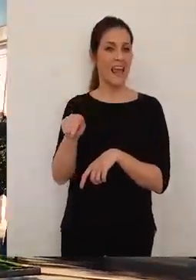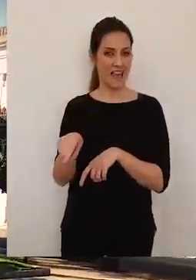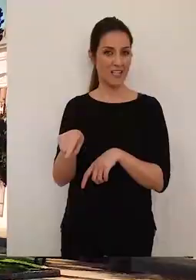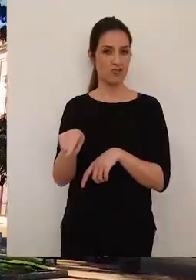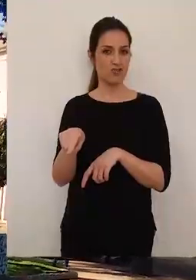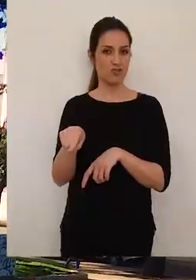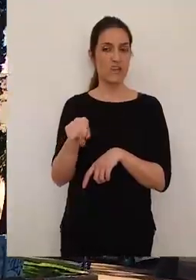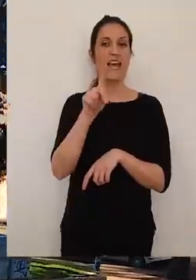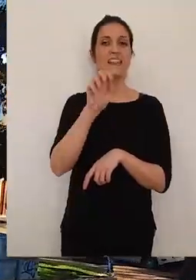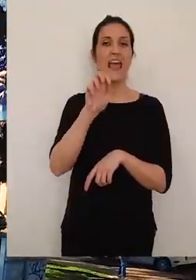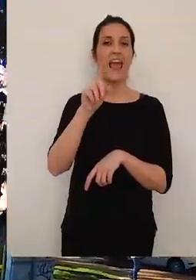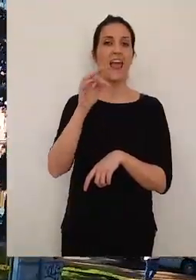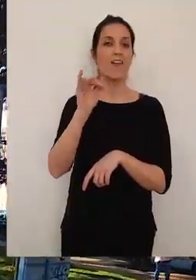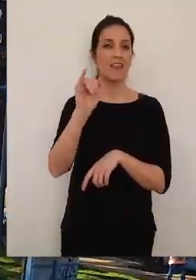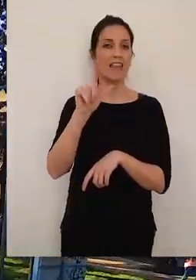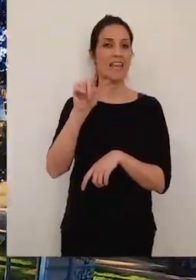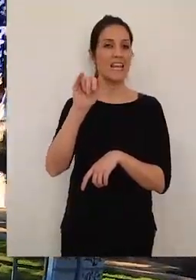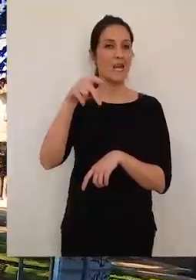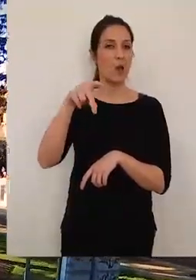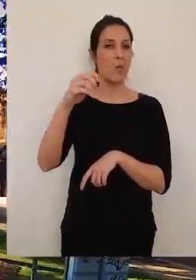l'albero dell'olivo.